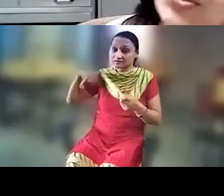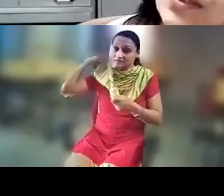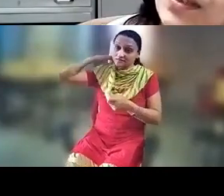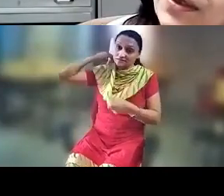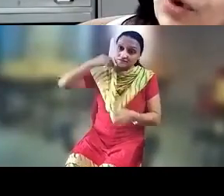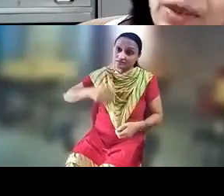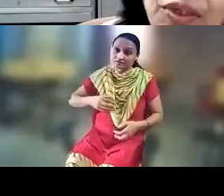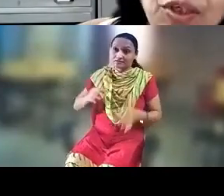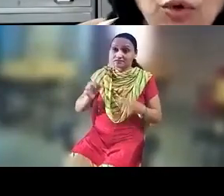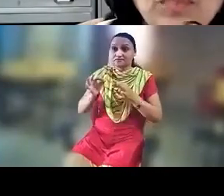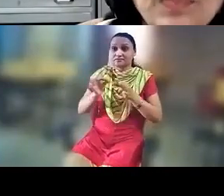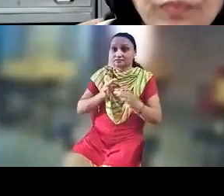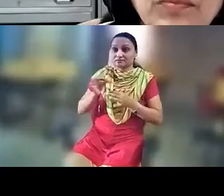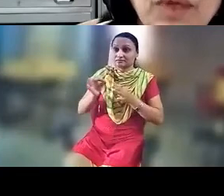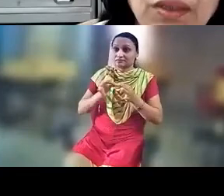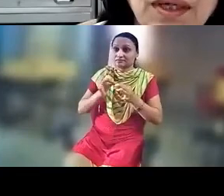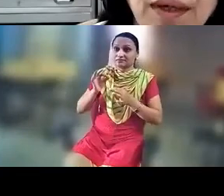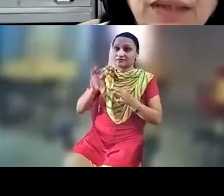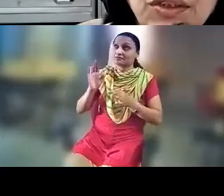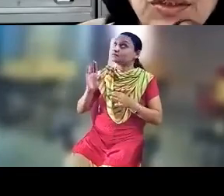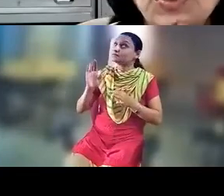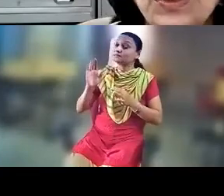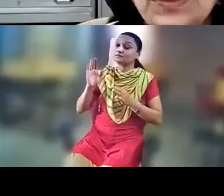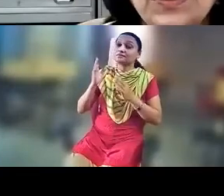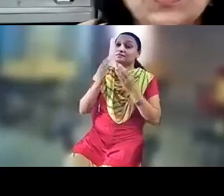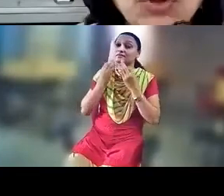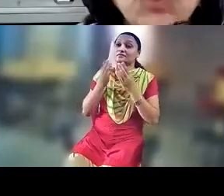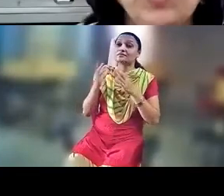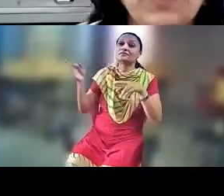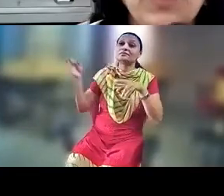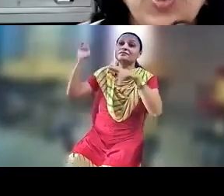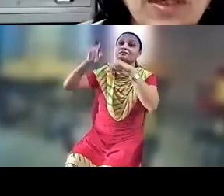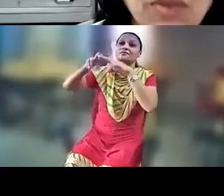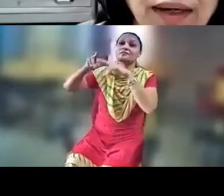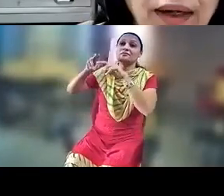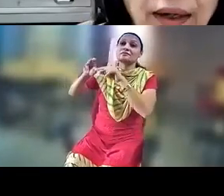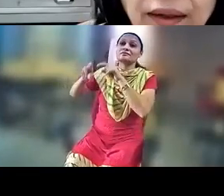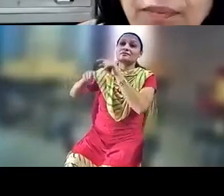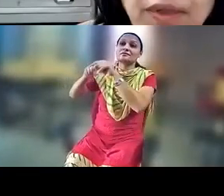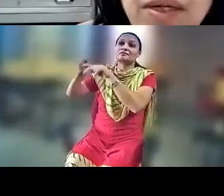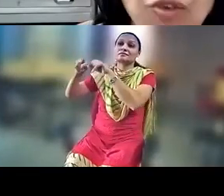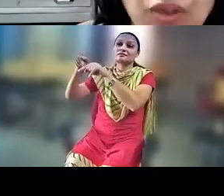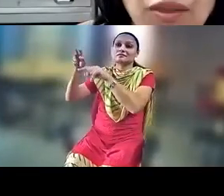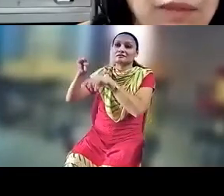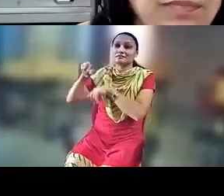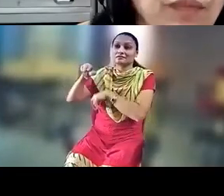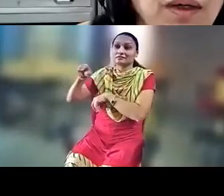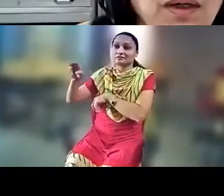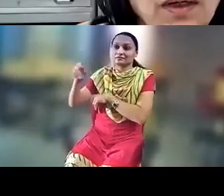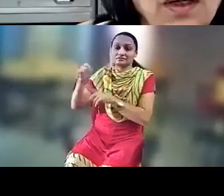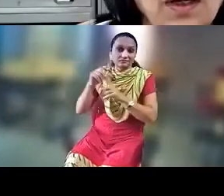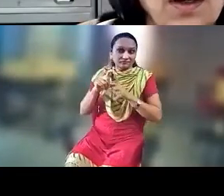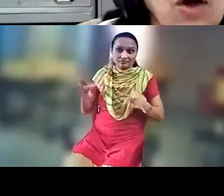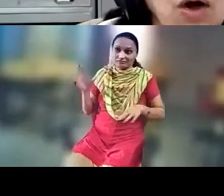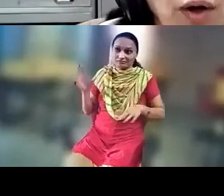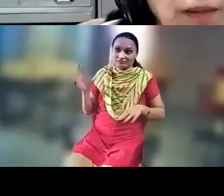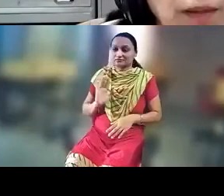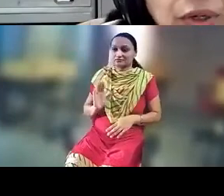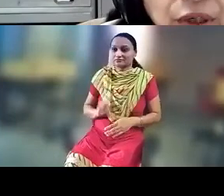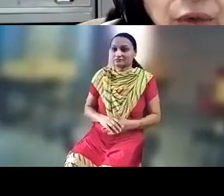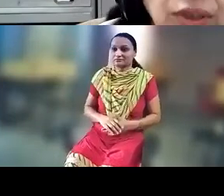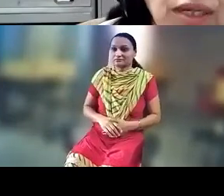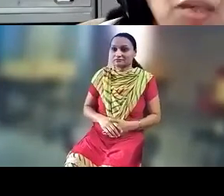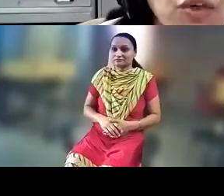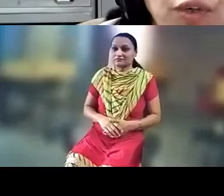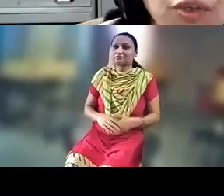स्कूल की छत की डोली पे चलो, इस तरह की चीजें जो कि सुनने में बहुत एक्साइटिंग लगती हैं पर डेंजरस हैं। और हमें